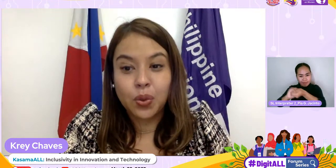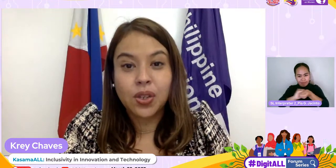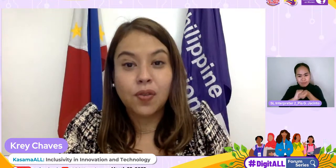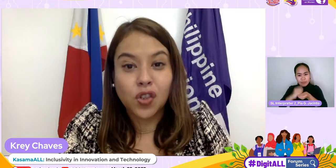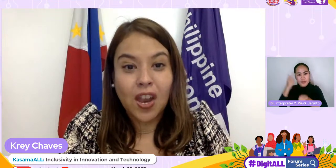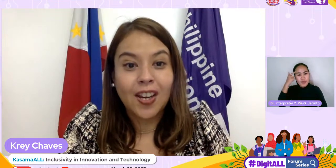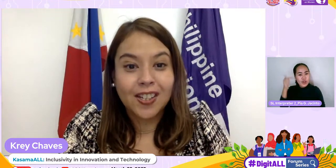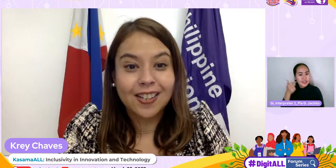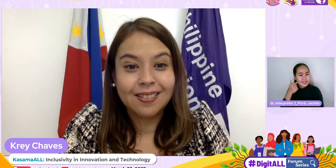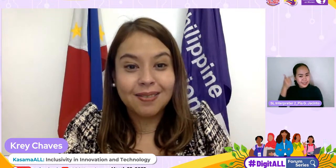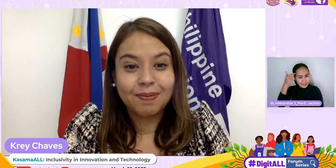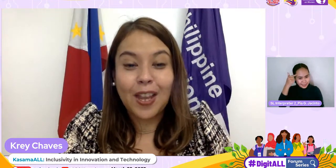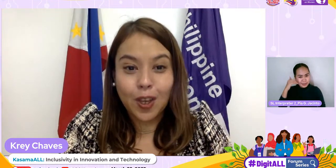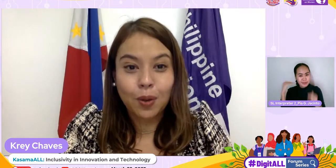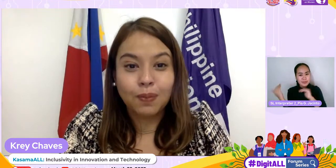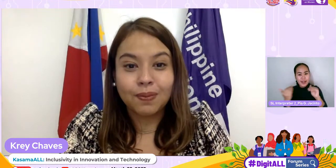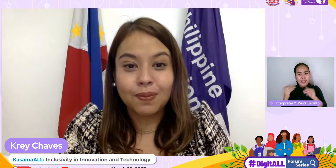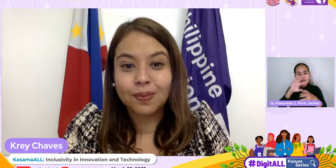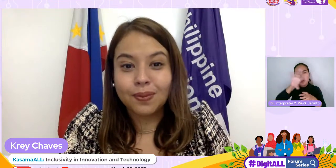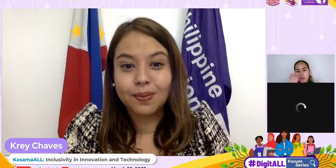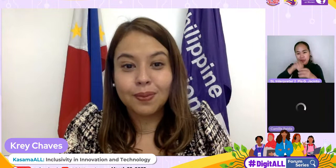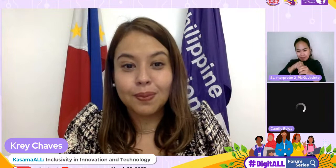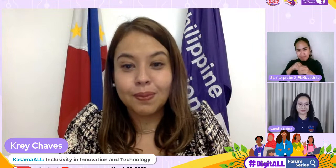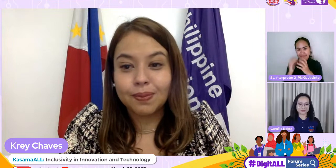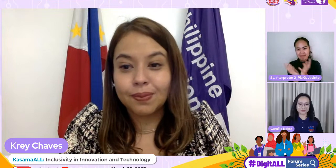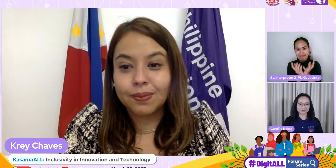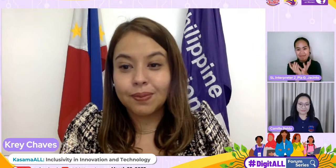an inclusive society. Thank you.